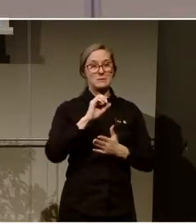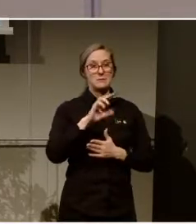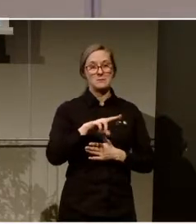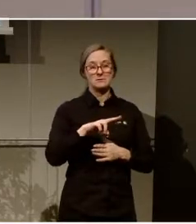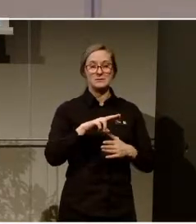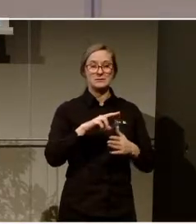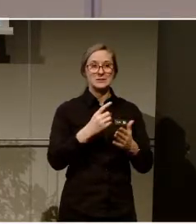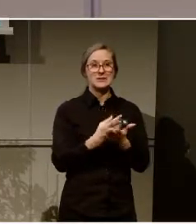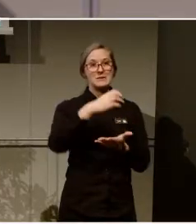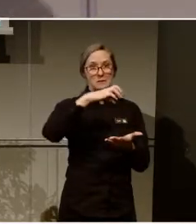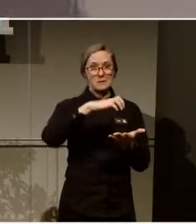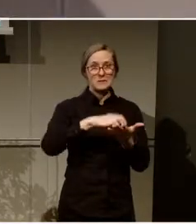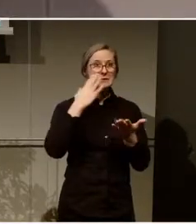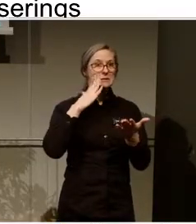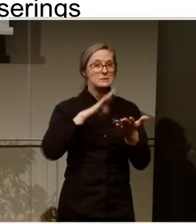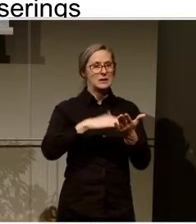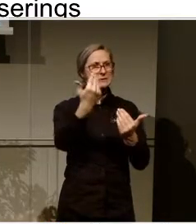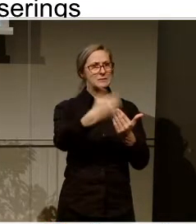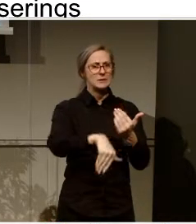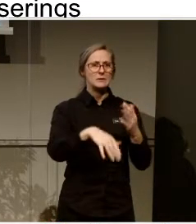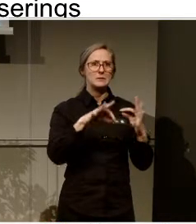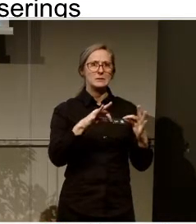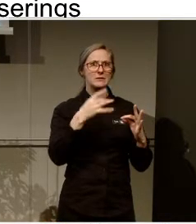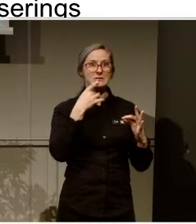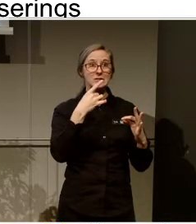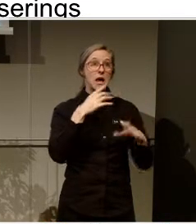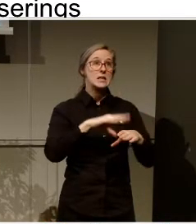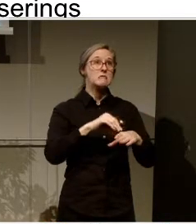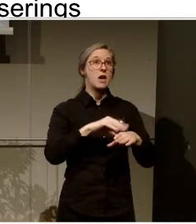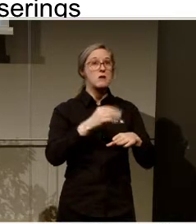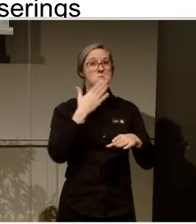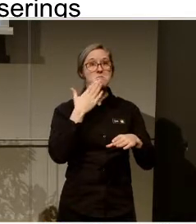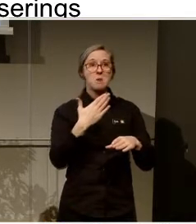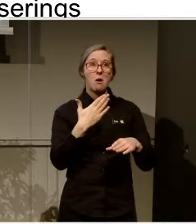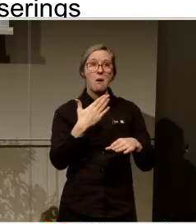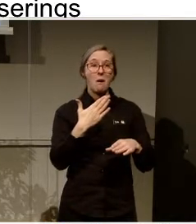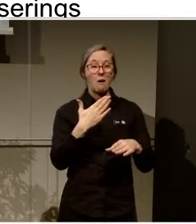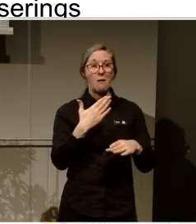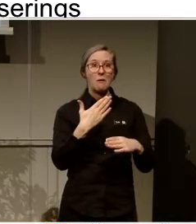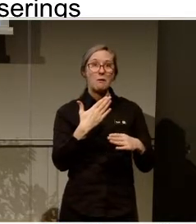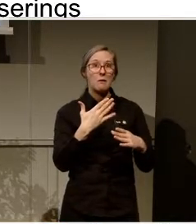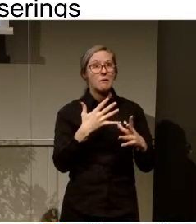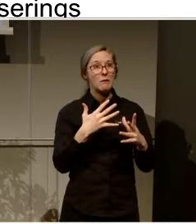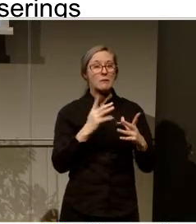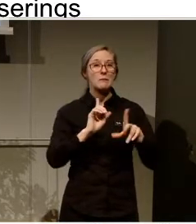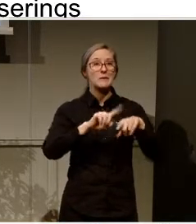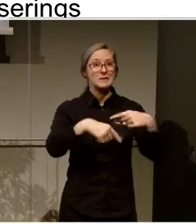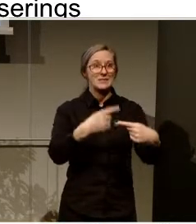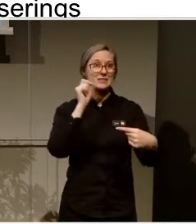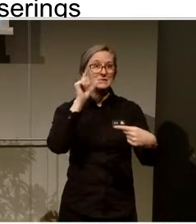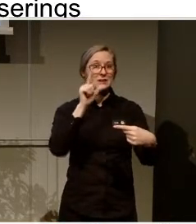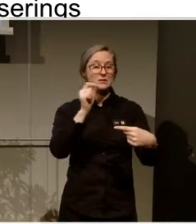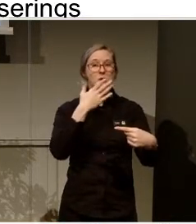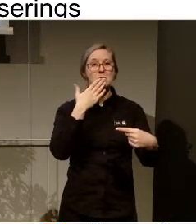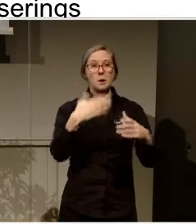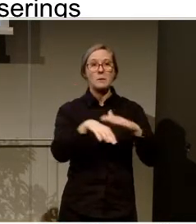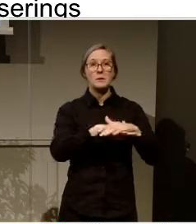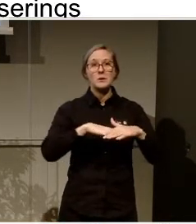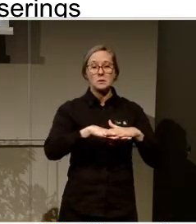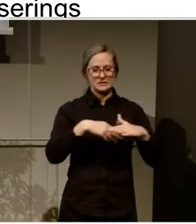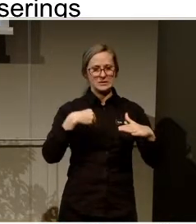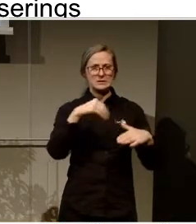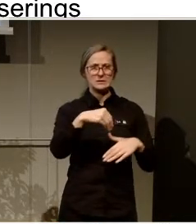Sverige är ju väldigt digitalt mogna. Vi ligger bra. Vi har en god utgångspunkt. De satsningar som vi